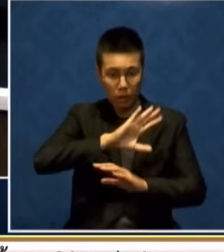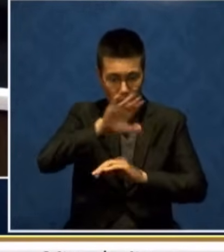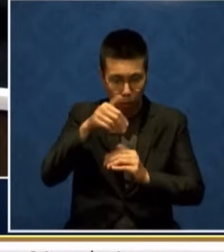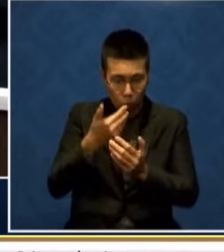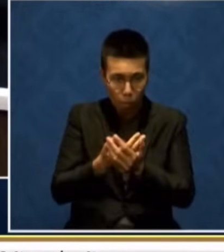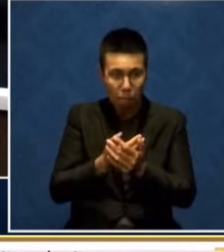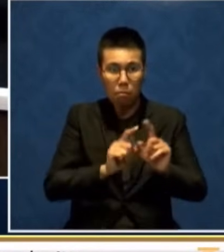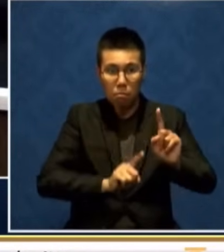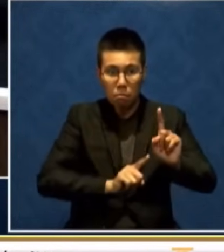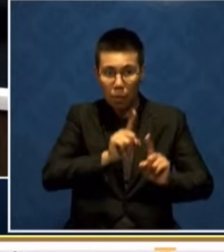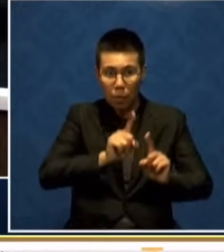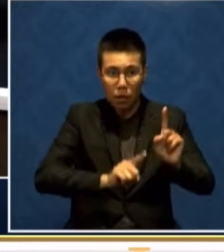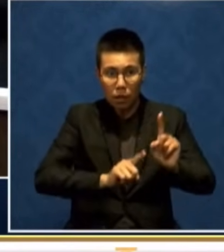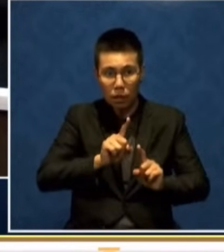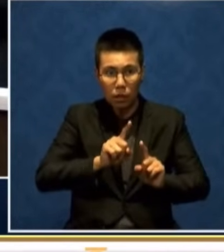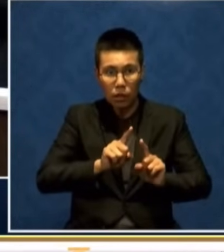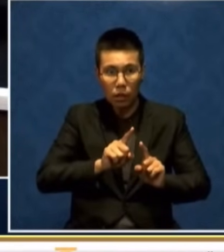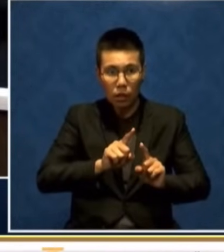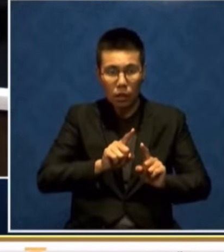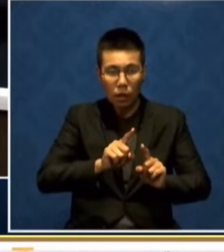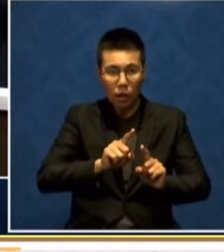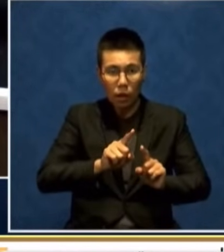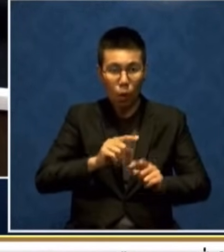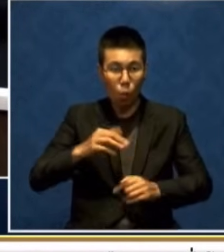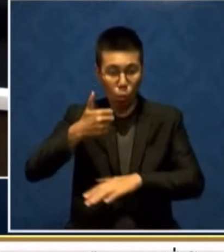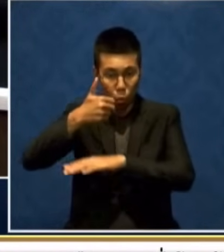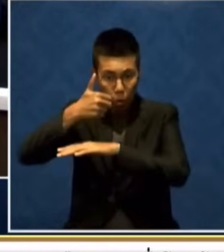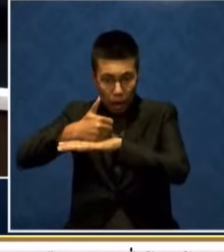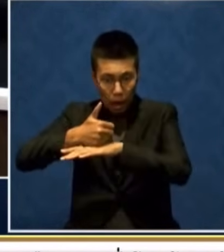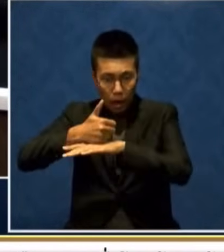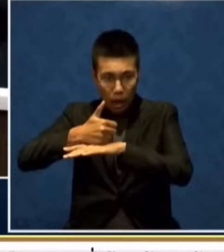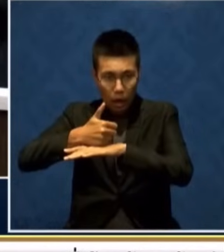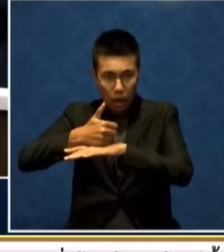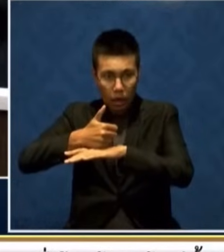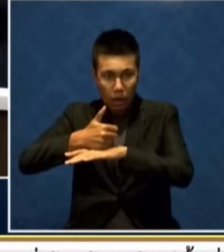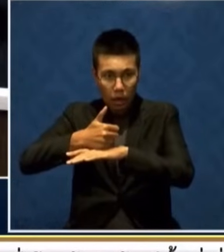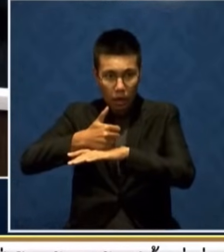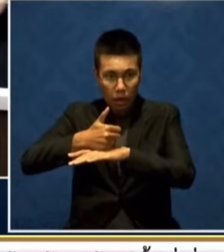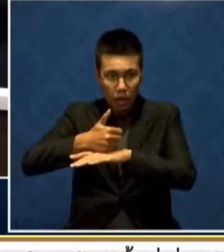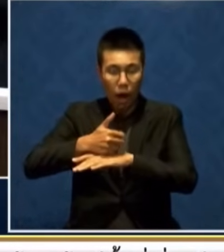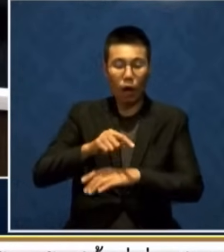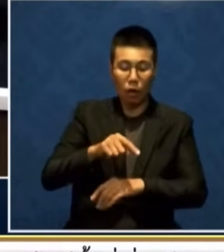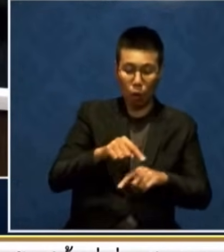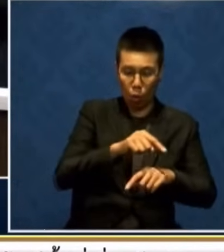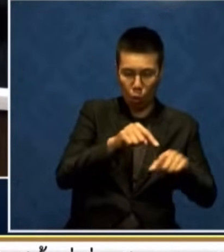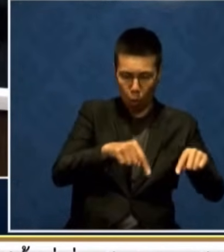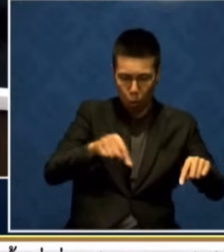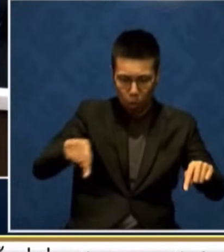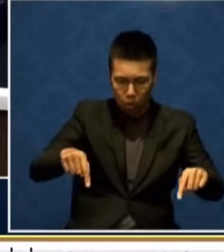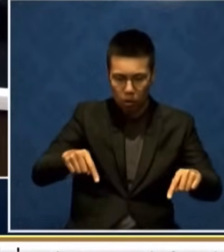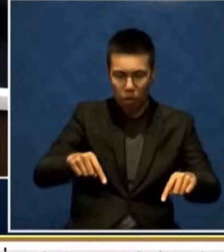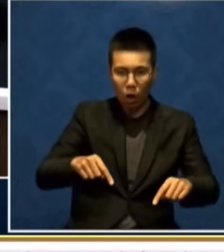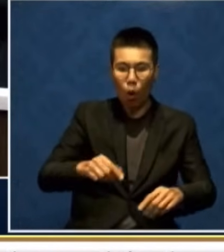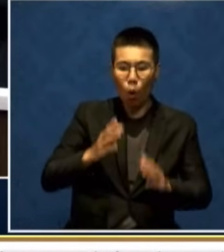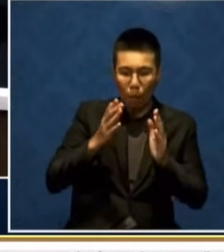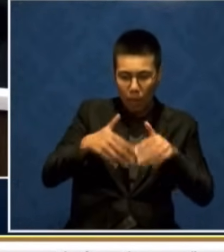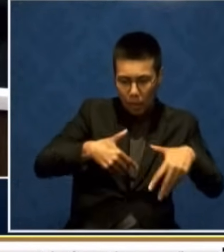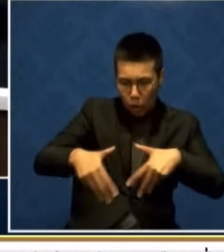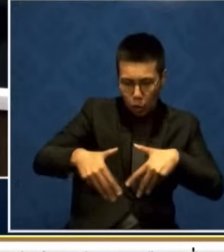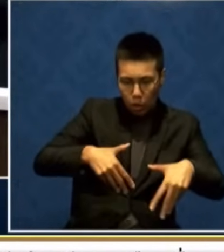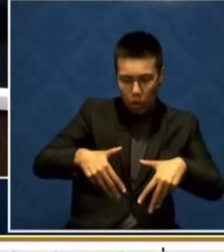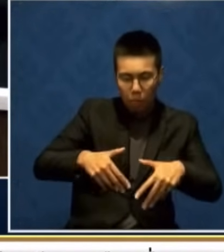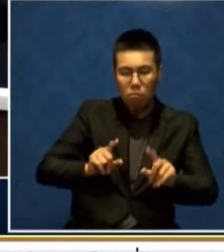เปิดให้ผู้ใต้บังคับบัญชาได้ประเมินท่านเปิดให้ประชาชนที่เขาใช้บริการได้ประเมิน